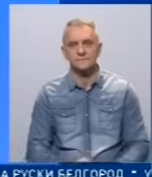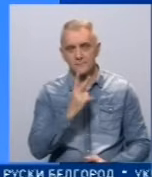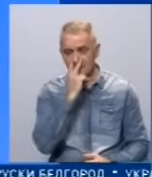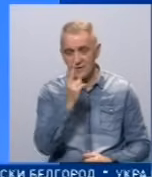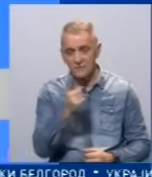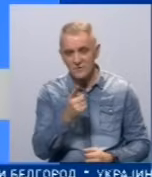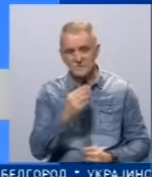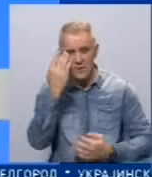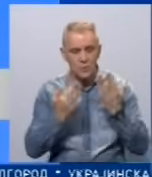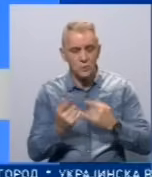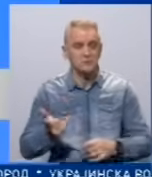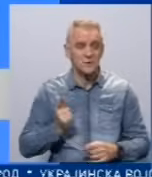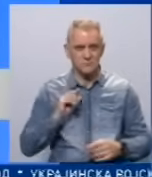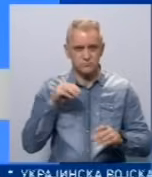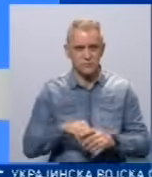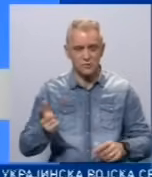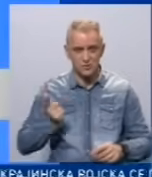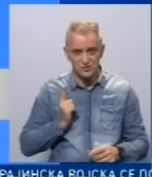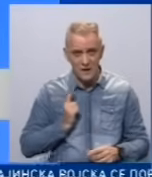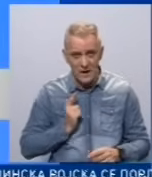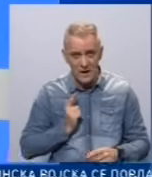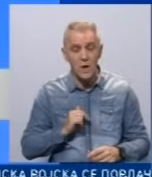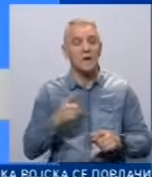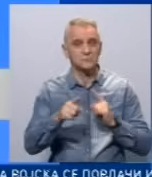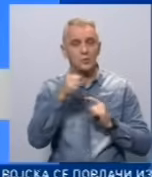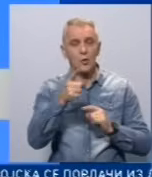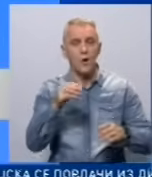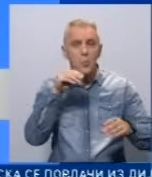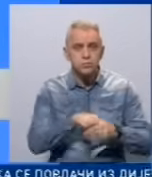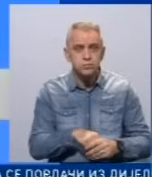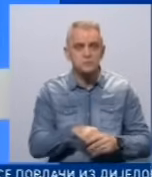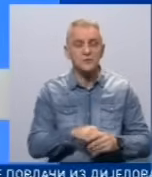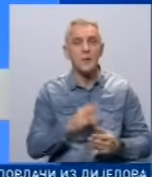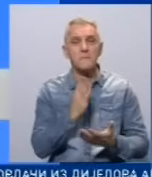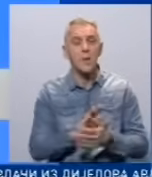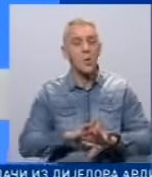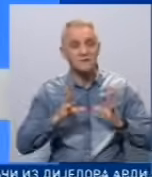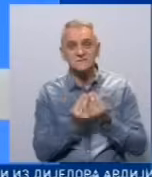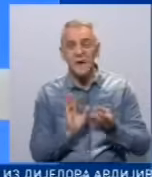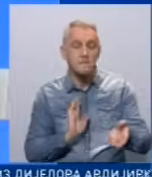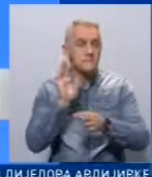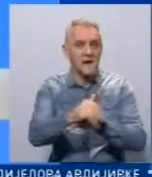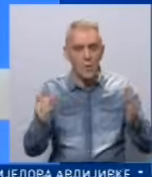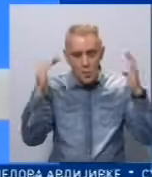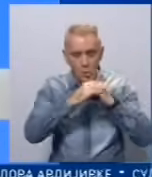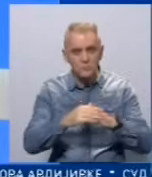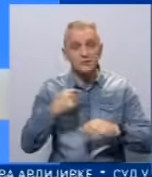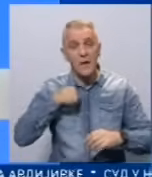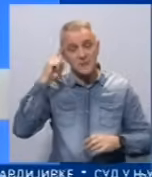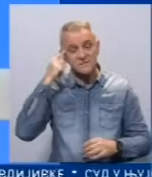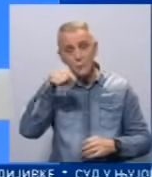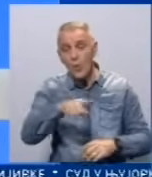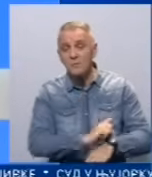se i sa proračunom čekalo i zato je se i sa proračunom desilo sve preko noći. Evo, mislim da je to u ovom